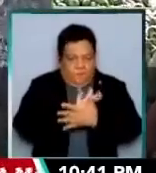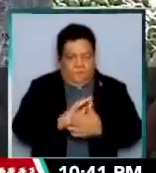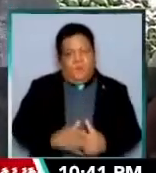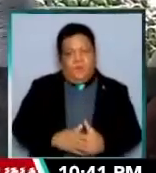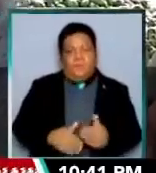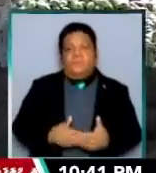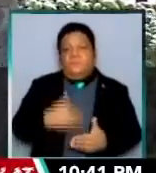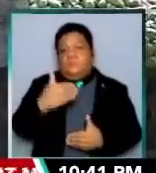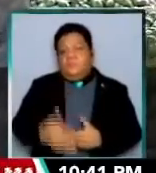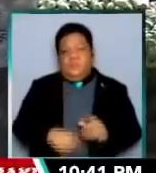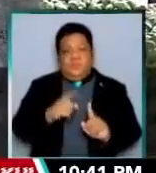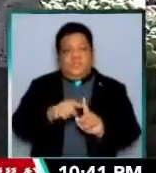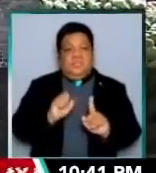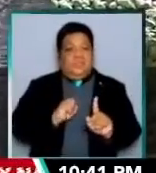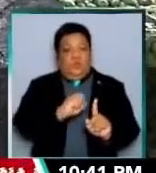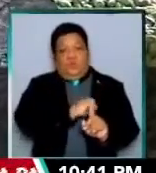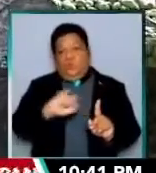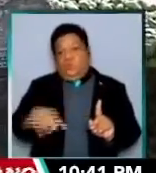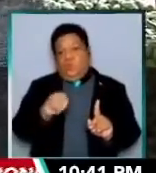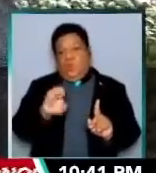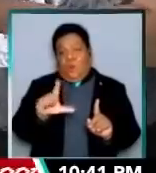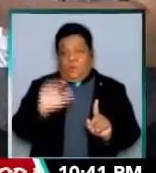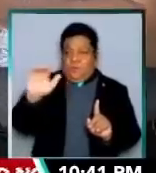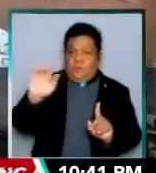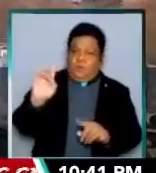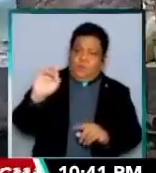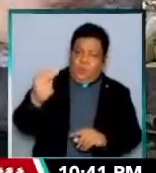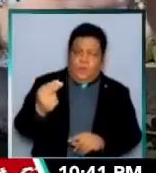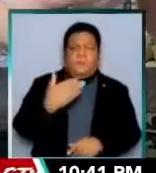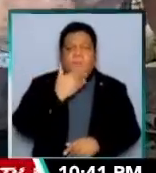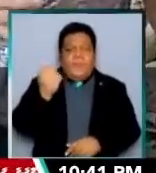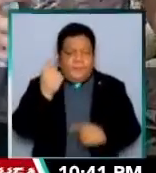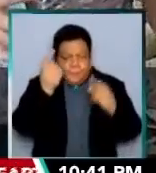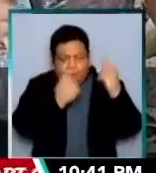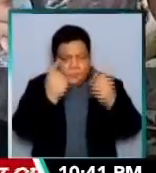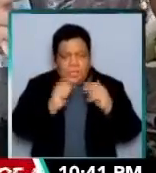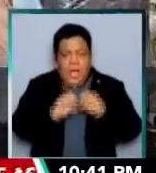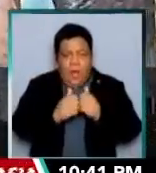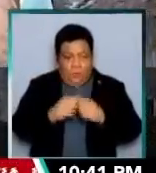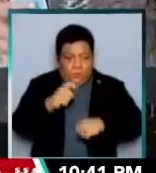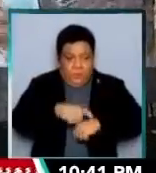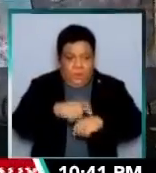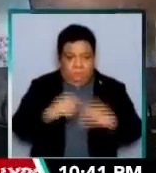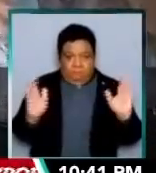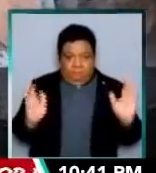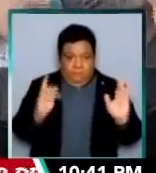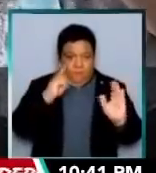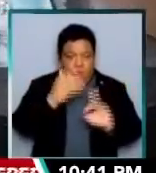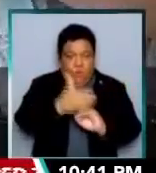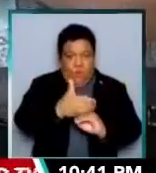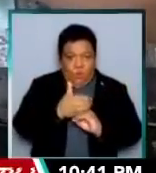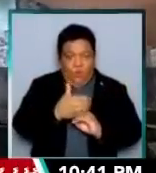Nanawagan si Senator Joel Villanueva sa DOH na muling pag-isipan ang pagpapaikli sa quarantine period ng mga bakunadong